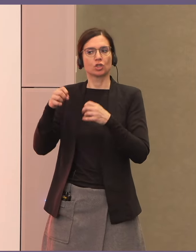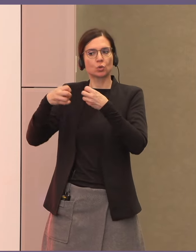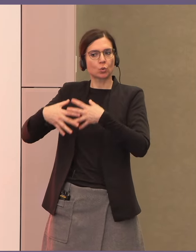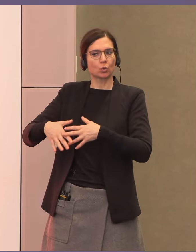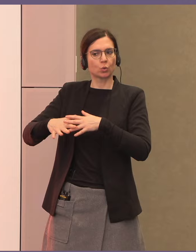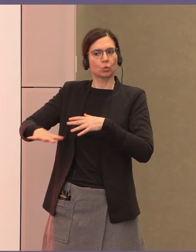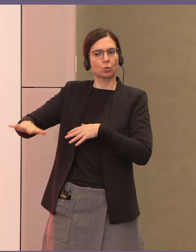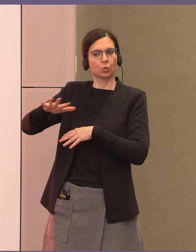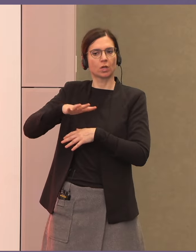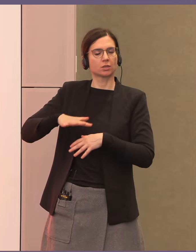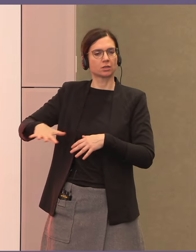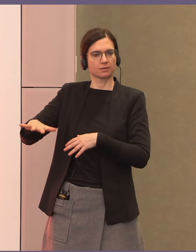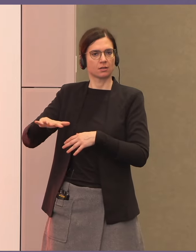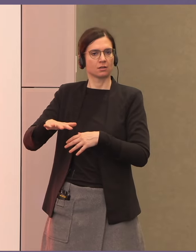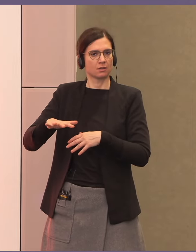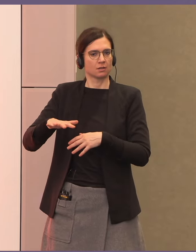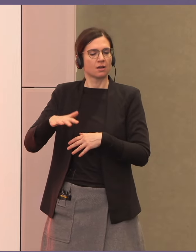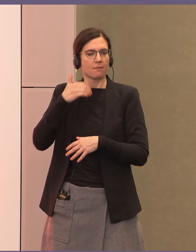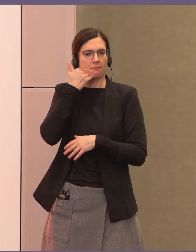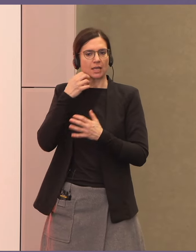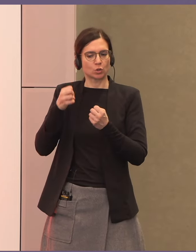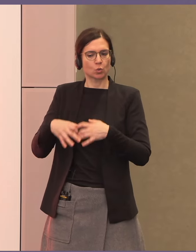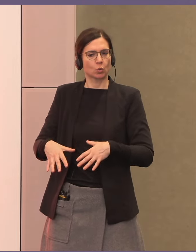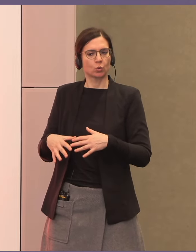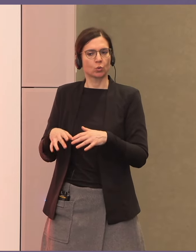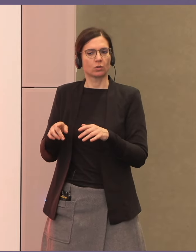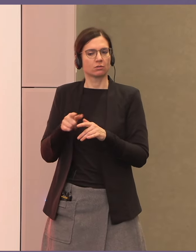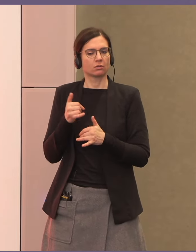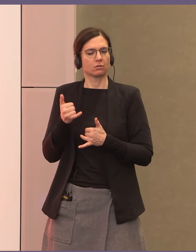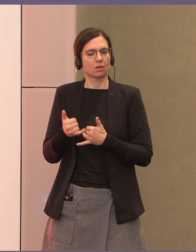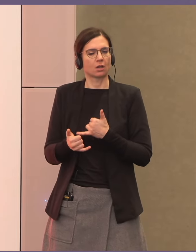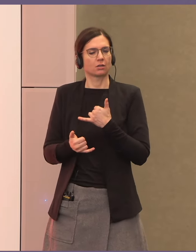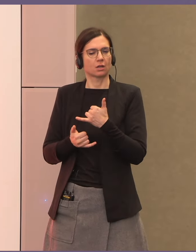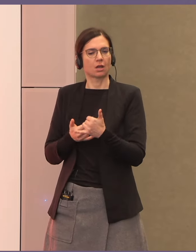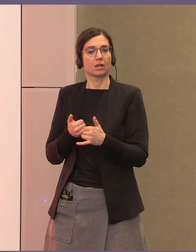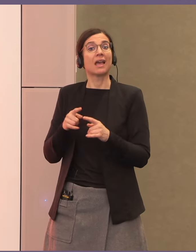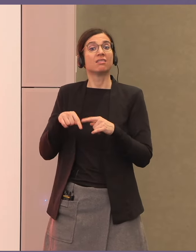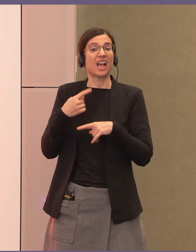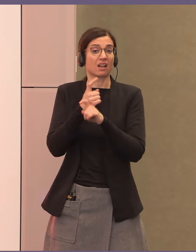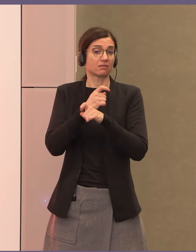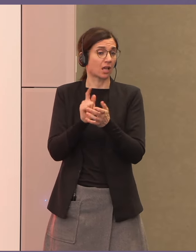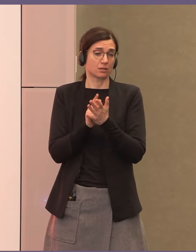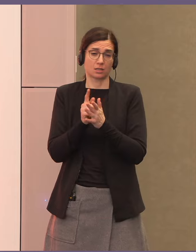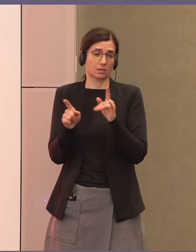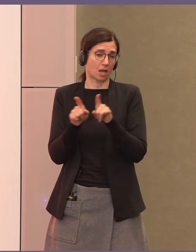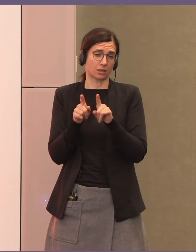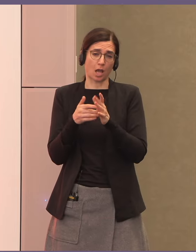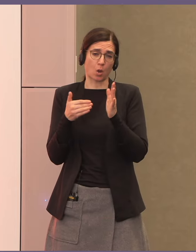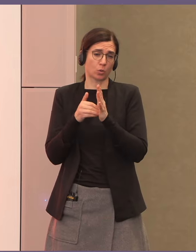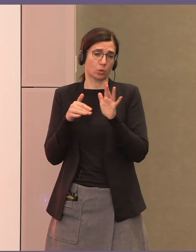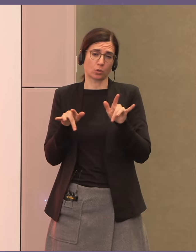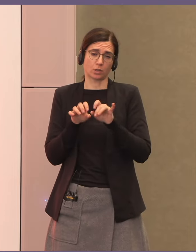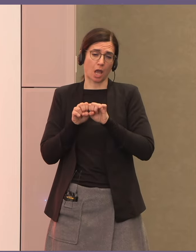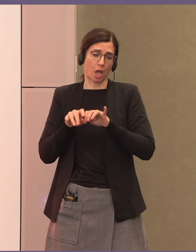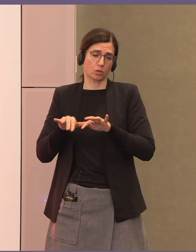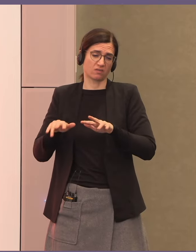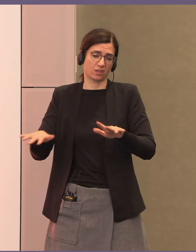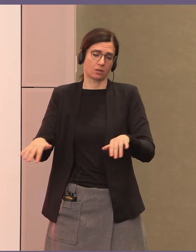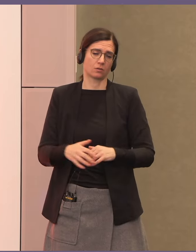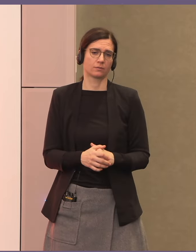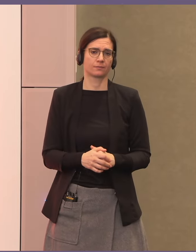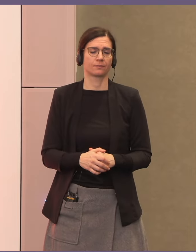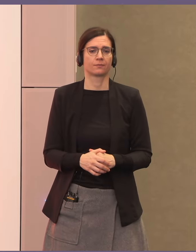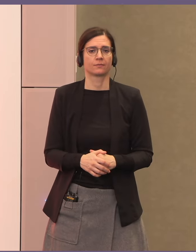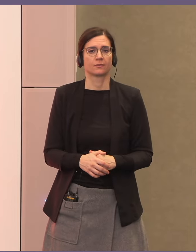wir heute das vielleicht auch nennen würden, wirkten auch über die Jahre 1938 und 1945 hinaus. Aber ich sage nur, das ist eine andere